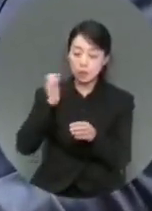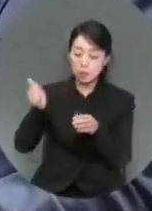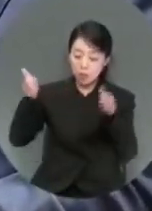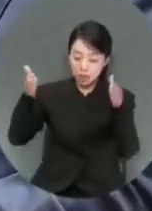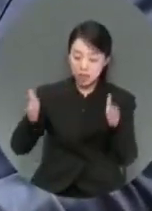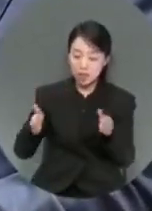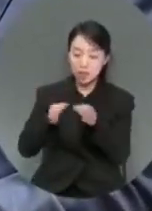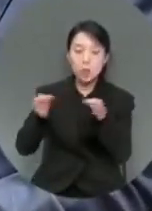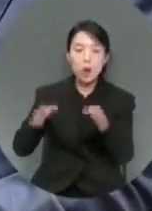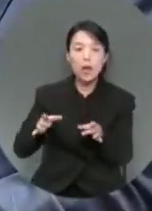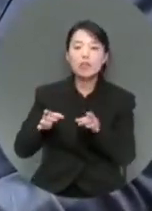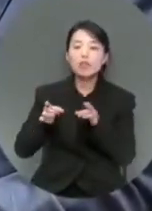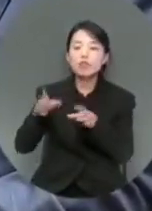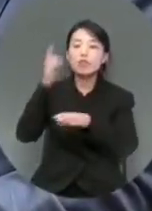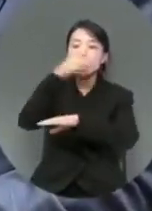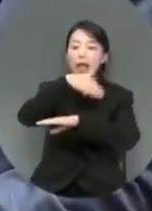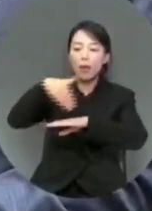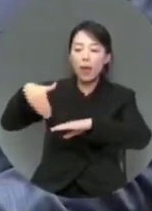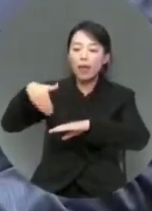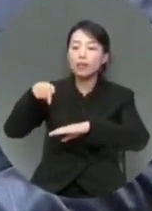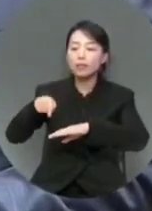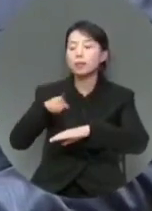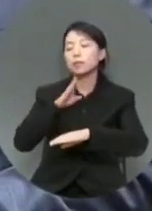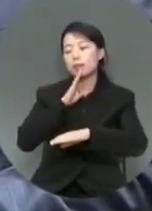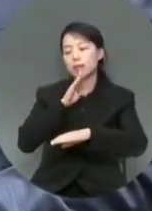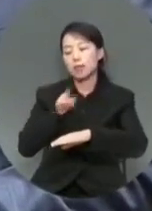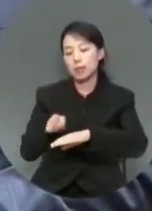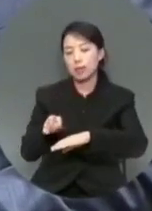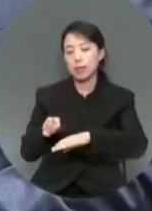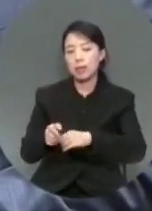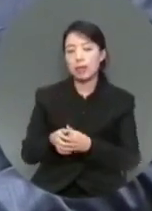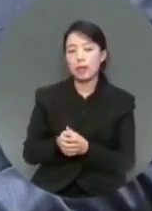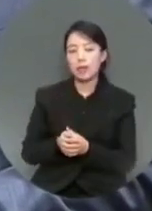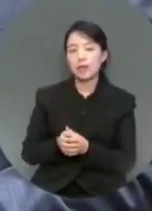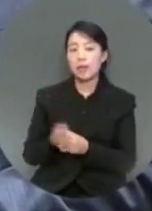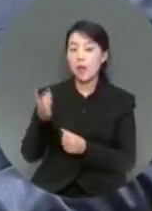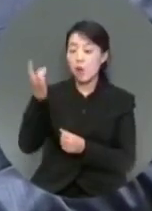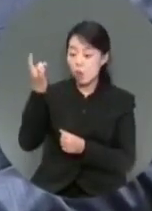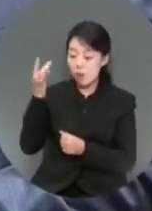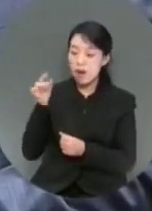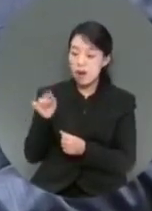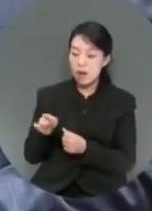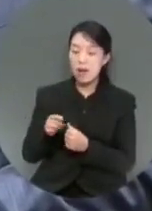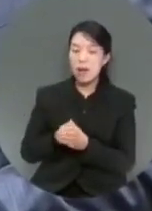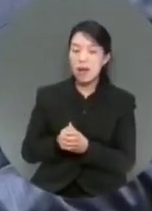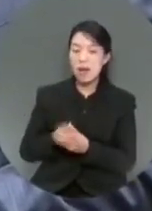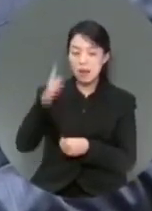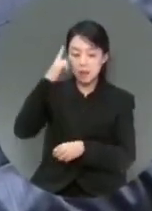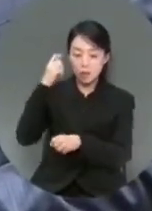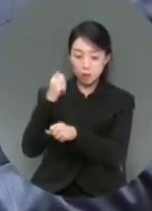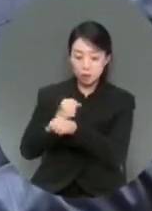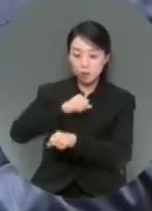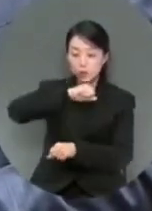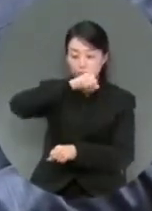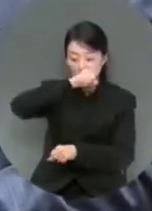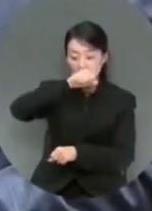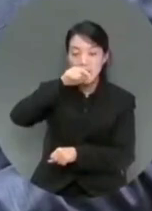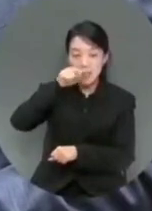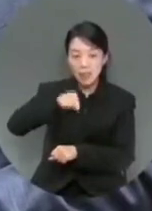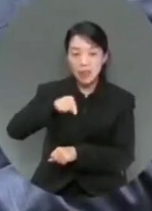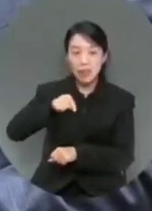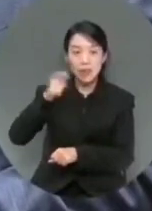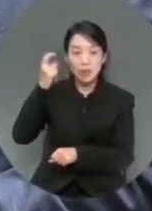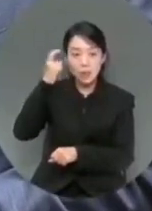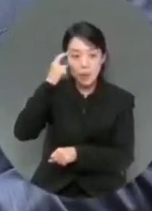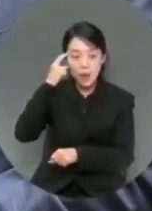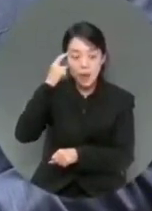계획, 여기에 대해서는 그렇게 하신 겁니다. 지금 원래 저희들이 이 R&D 예산을 가져온 것은 이